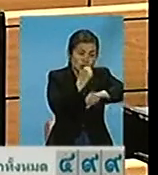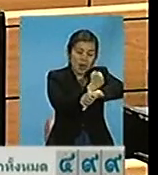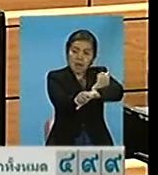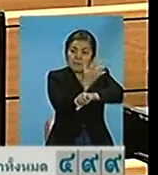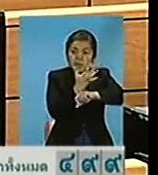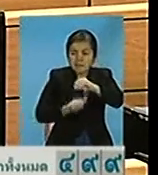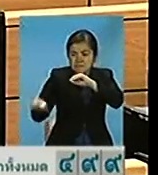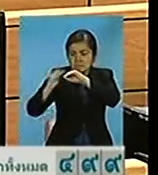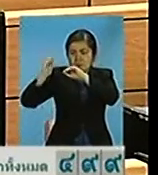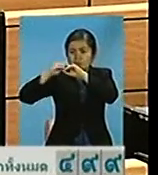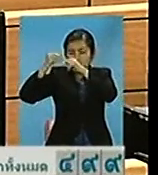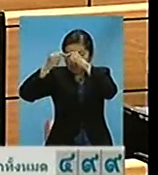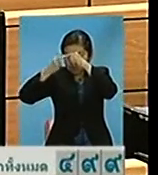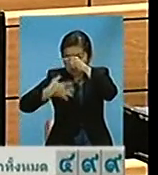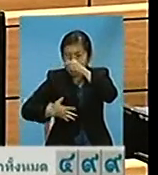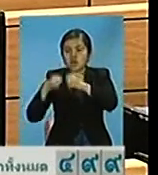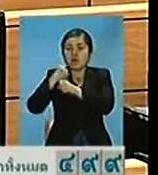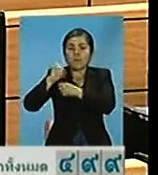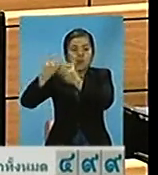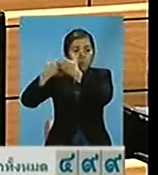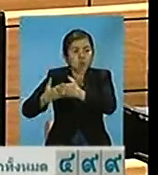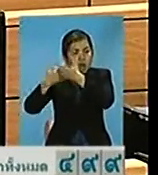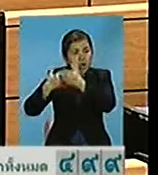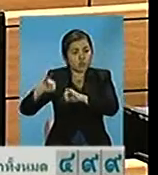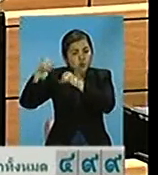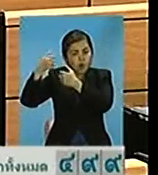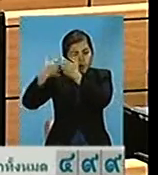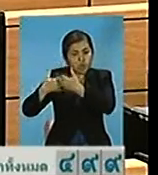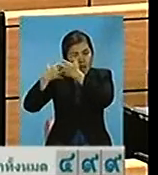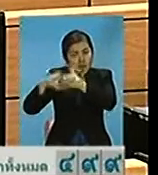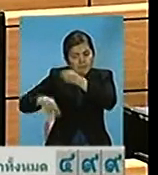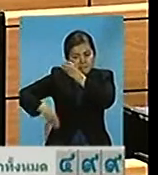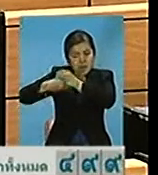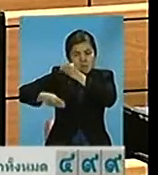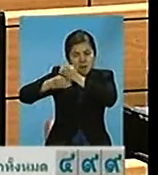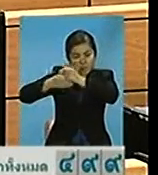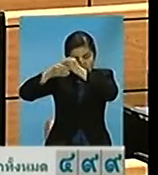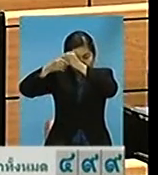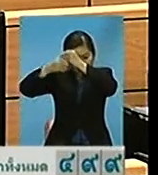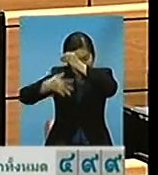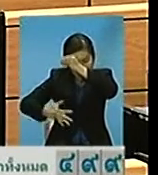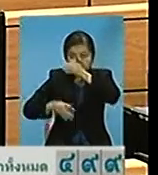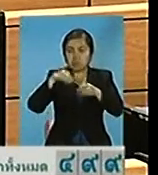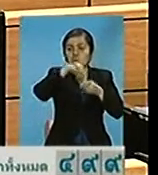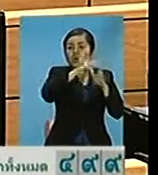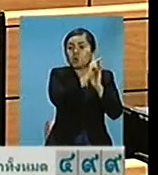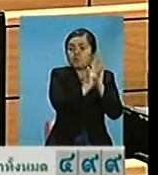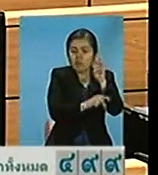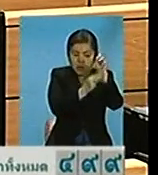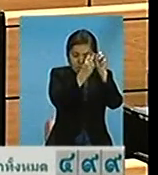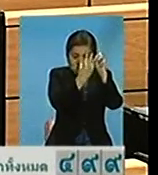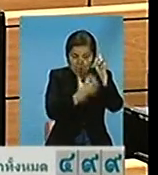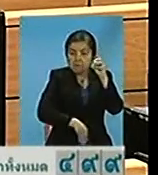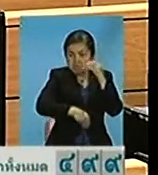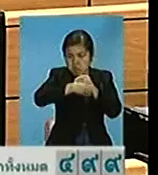านเพิ่มเยอะเลยครับเรื่องเกี่ยวกับผู้ประกอบกิจการการยางท่านเพิ่มหลายมาตราครับส่งเสริมสนับสนุน